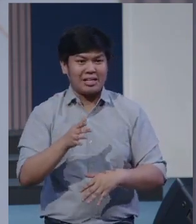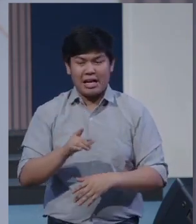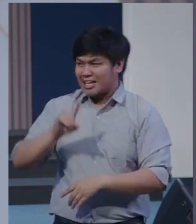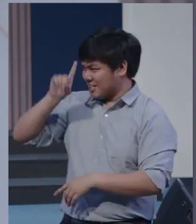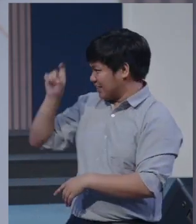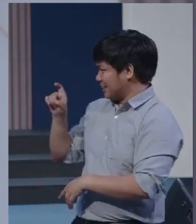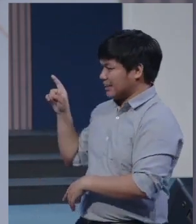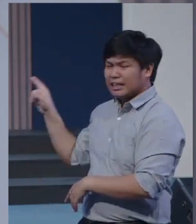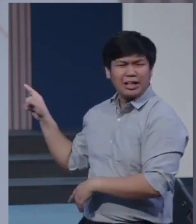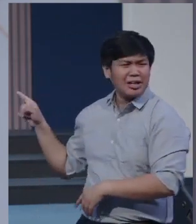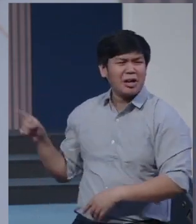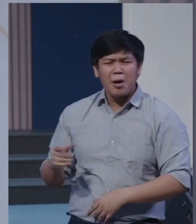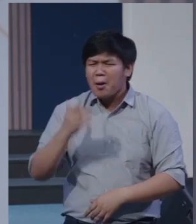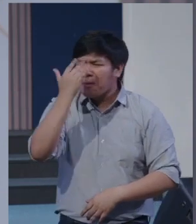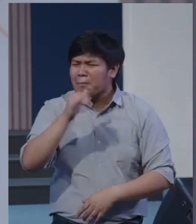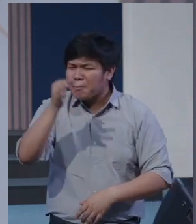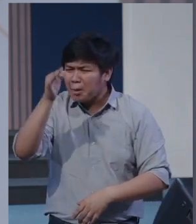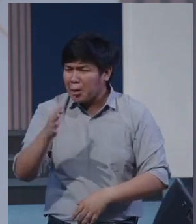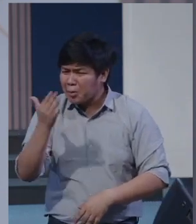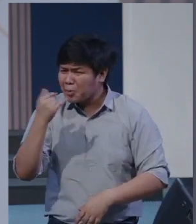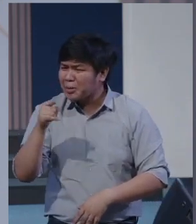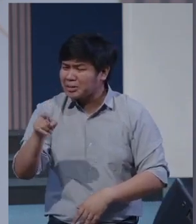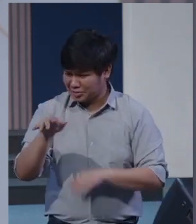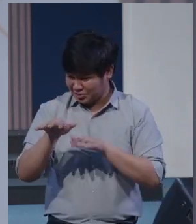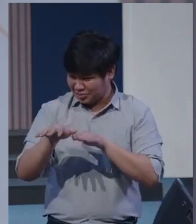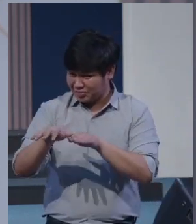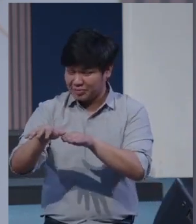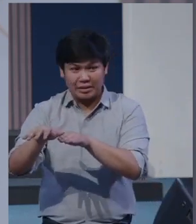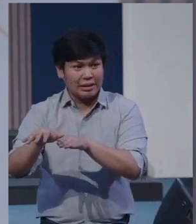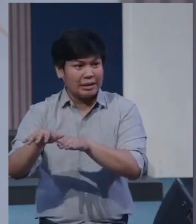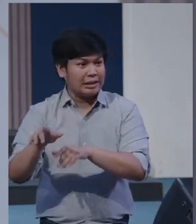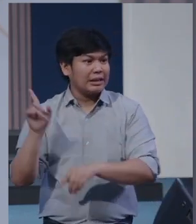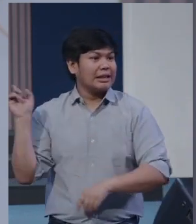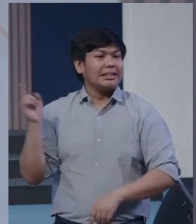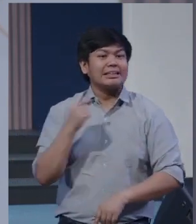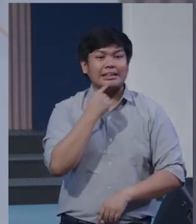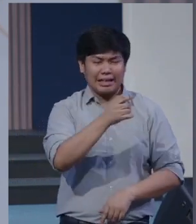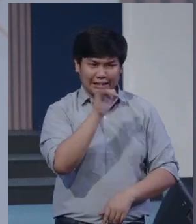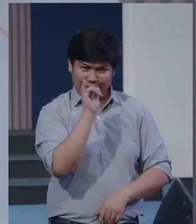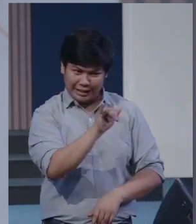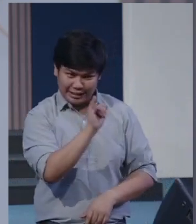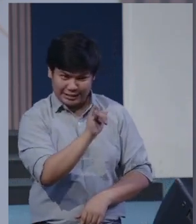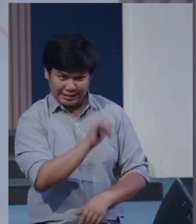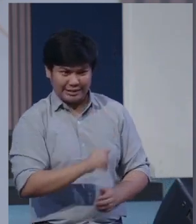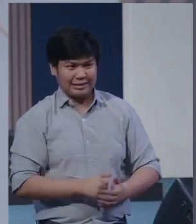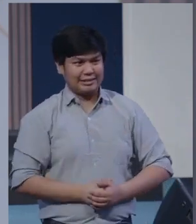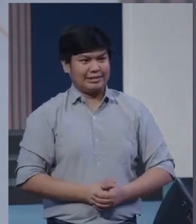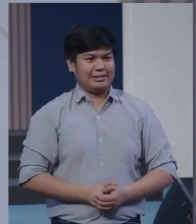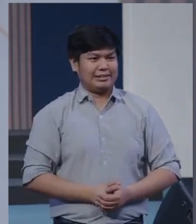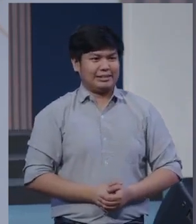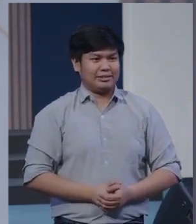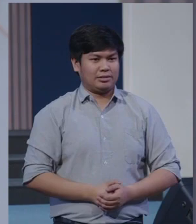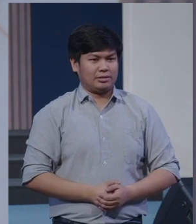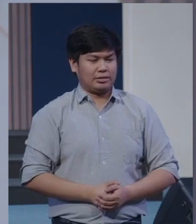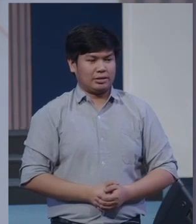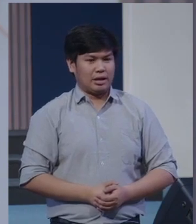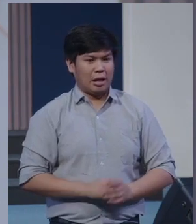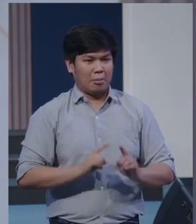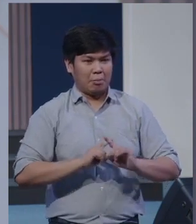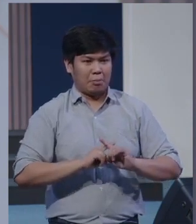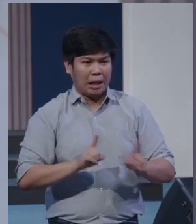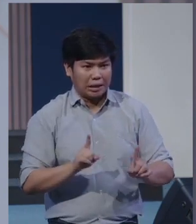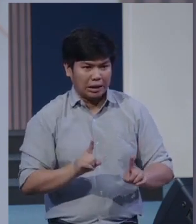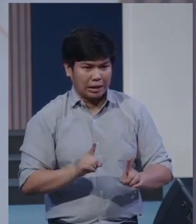francy na-traffic ba kayo Pastor ang sagot ko naman Opo Hindi naman po kami na-traffic ng